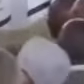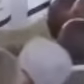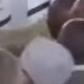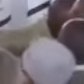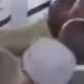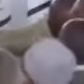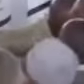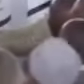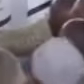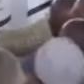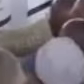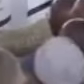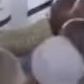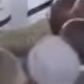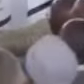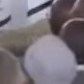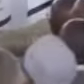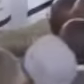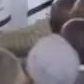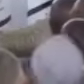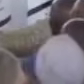hlangalwezwe wenomnyama